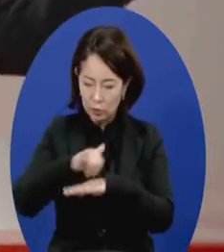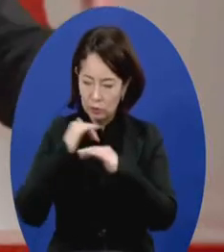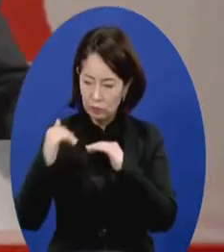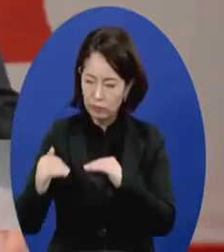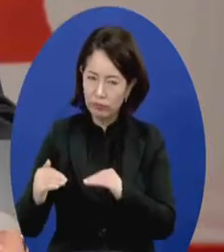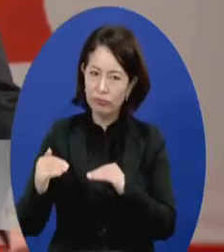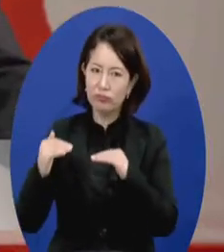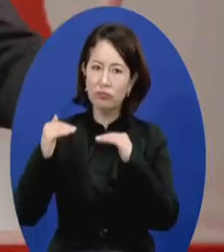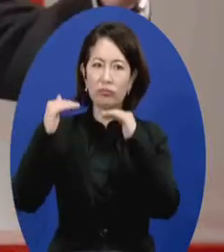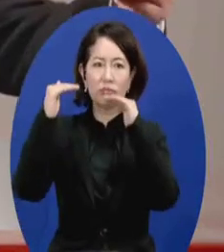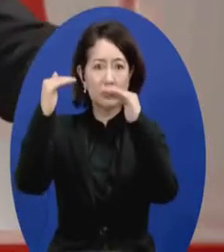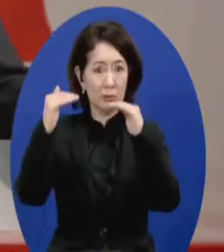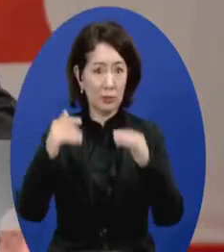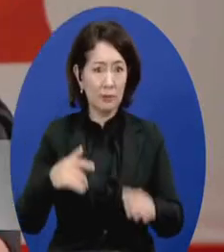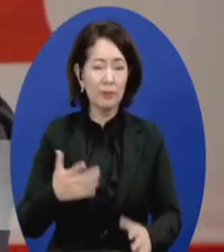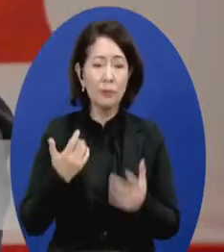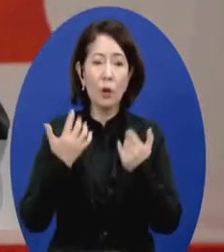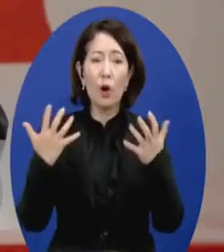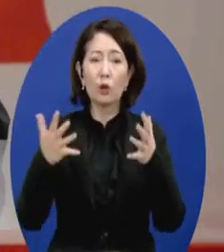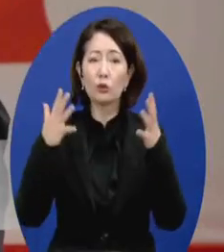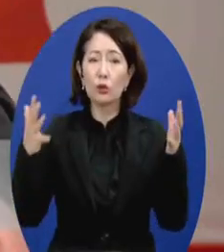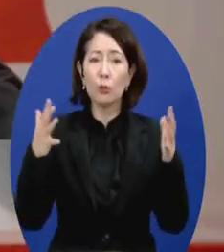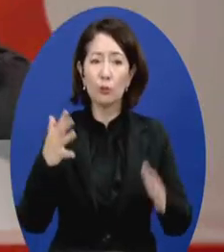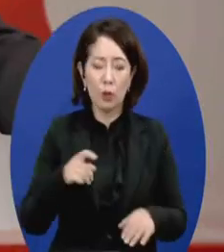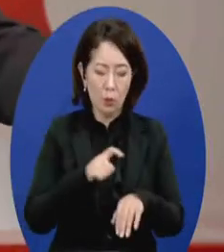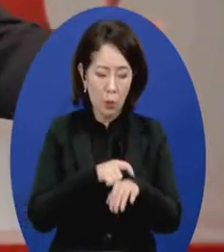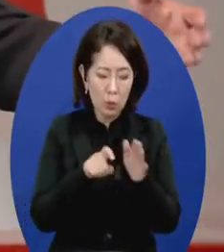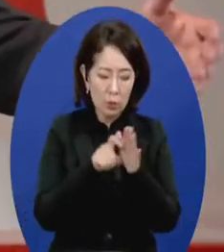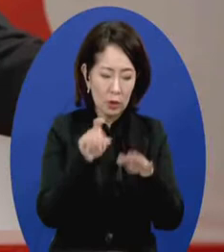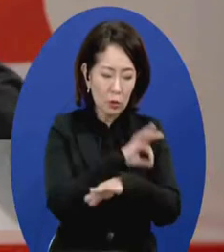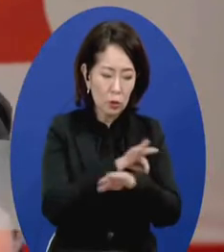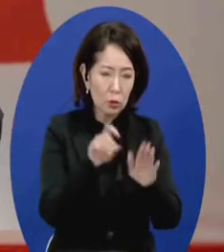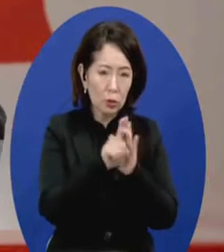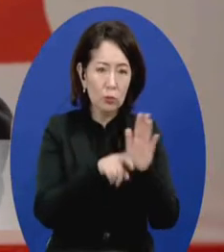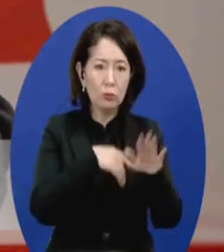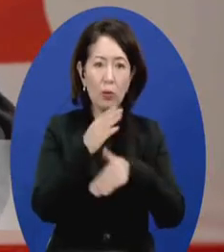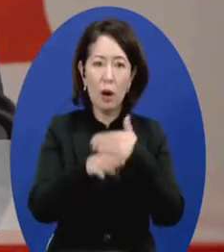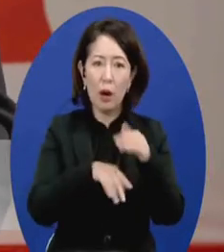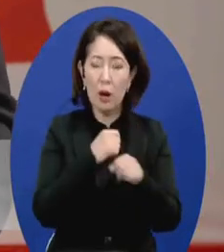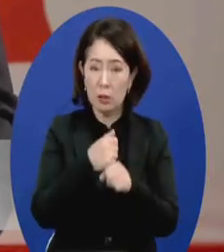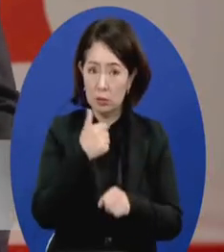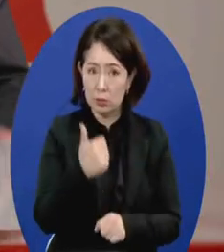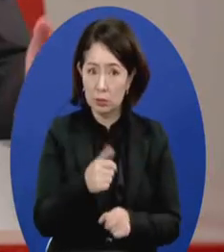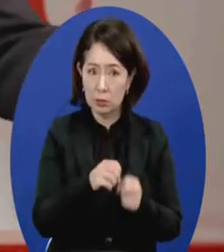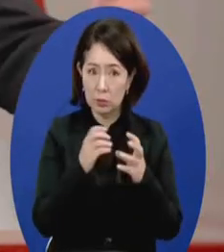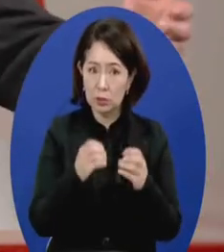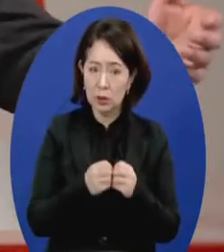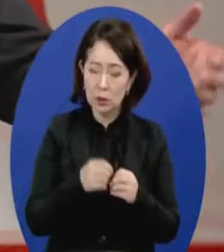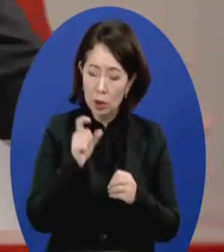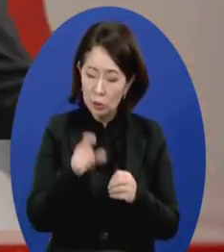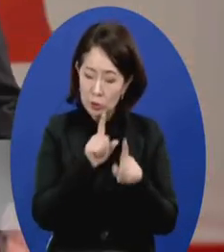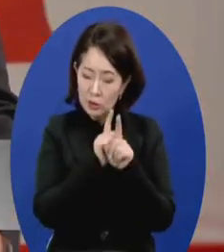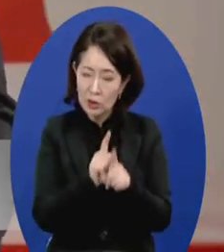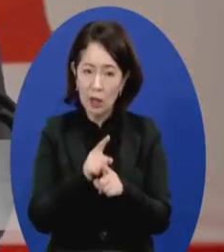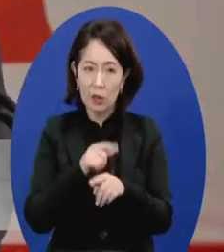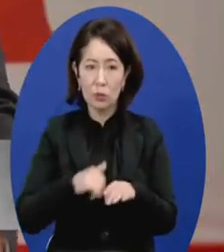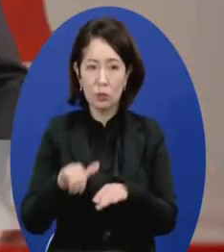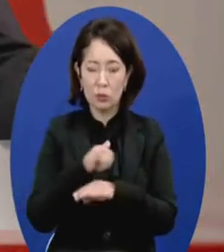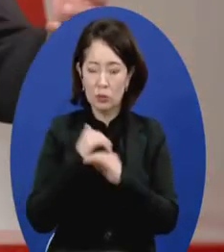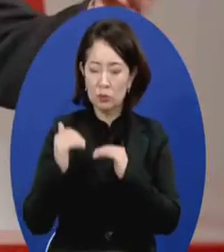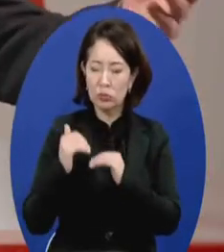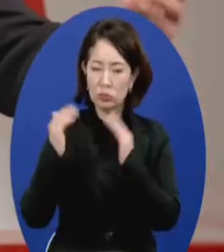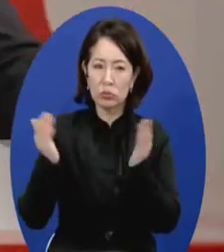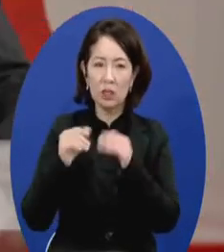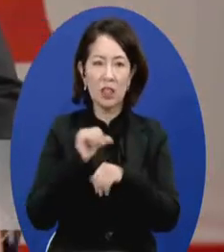өсөж, хөгжиж, өндөөж тэр олон том хугацаа шаардсан төсөл хөтөлбөрүүдэнд ажил хэрэг болж тэг үүнийгээ дагаад улс орон